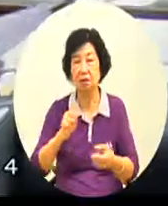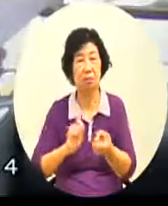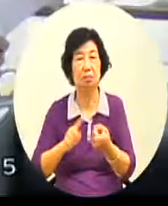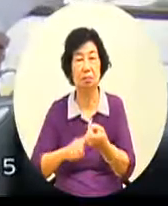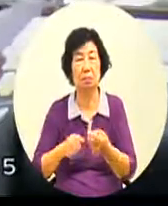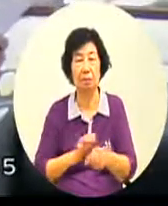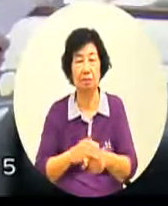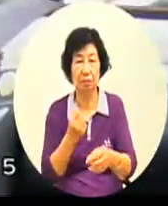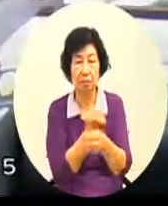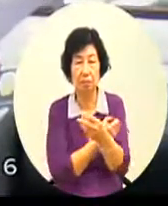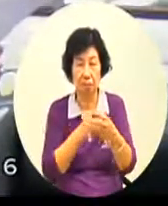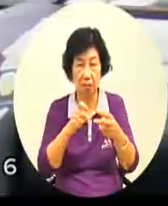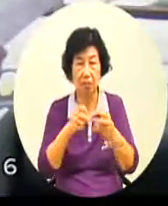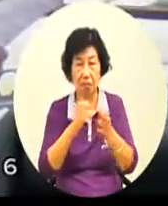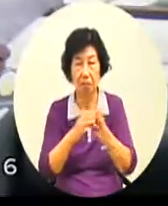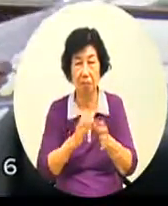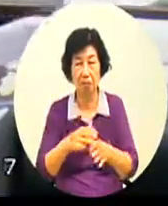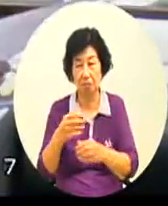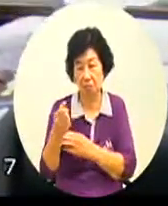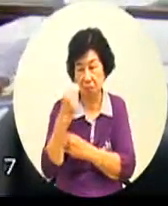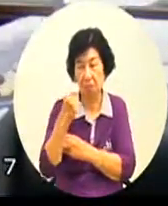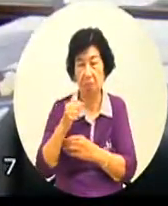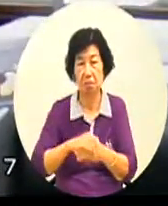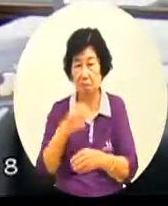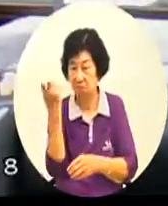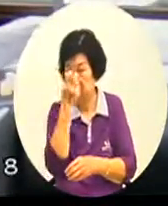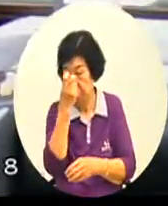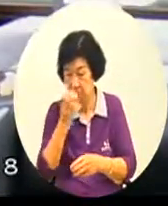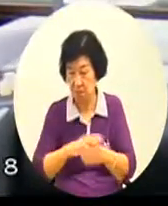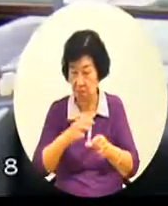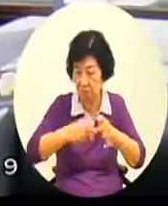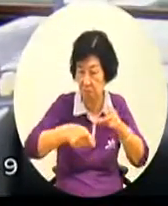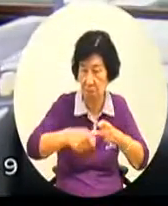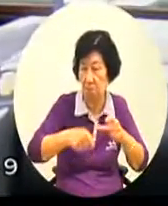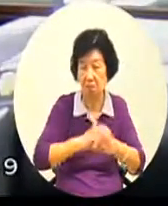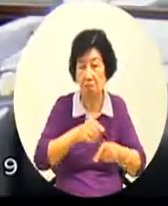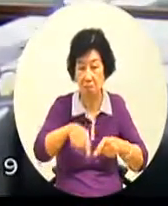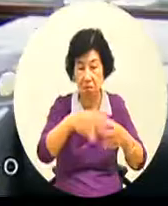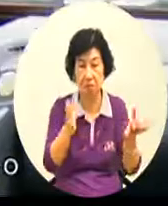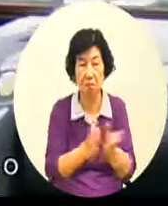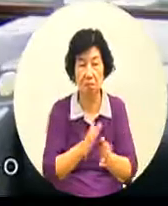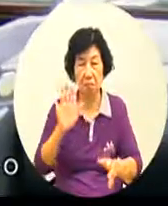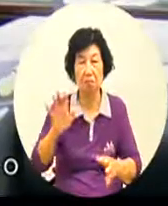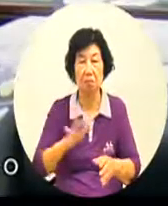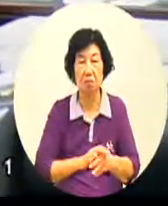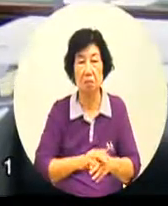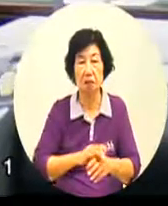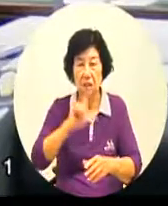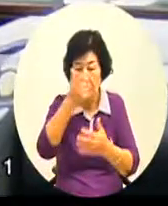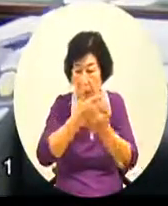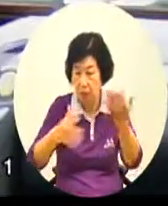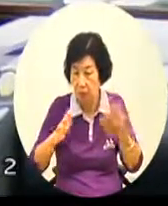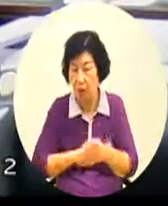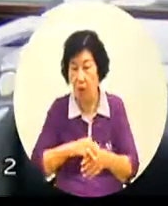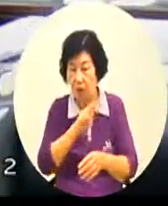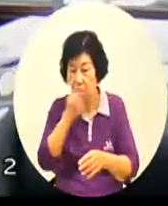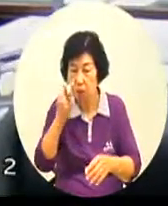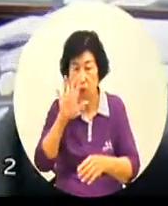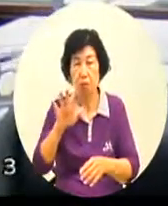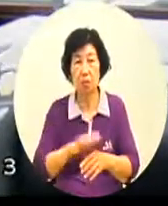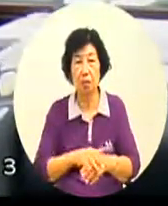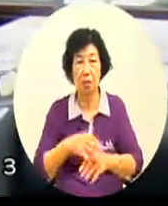局其实也很努力的在查这些企业的部分，这些都是我们在网站上面所查到的资料，跟我们从新闻里面